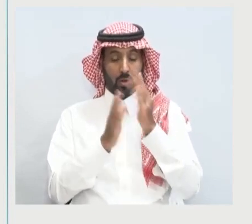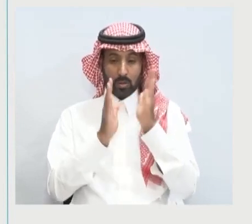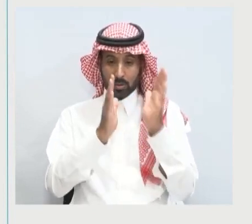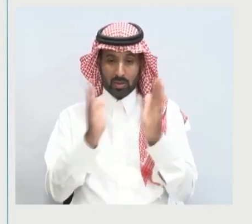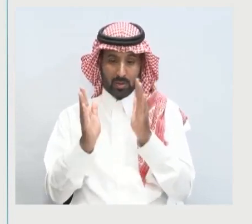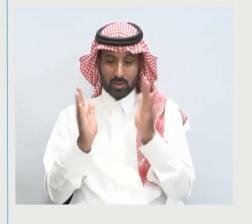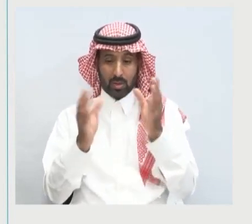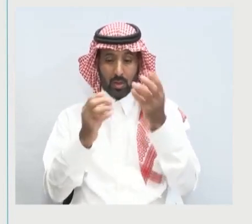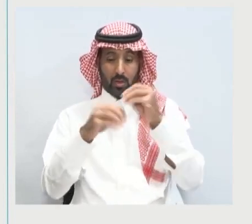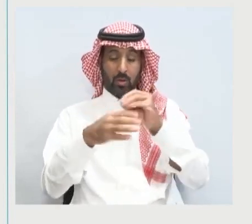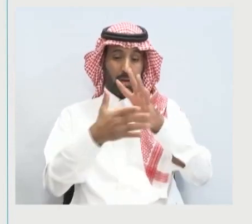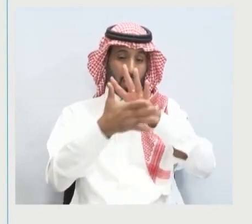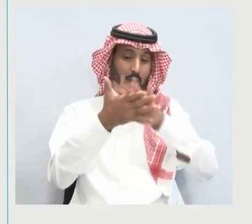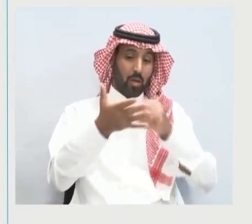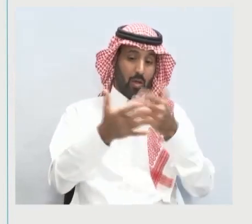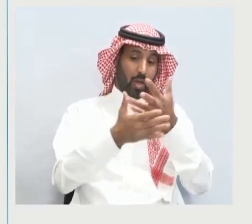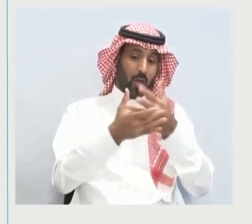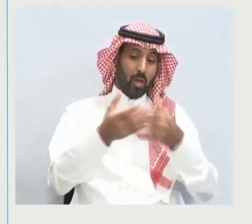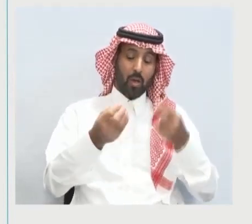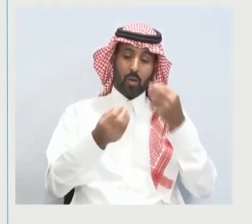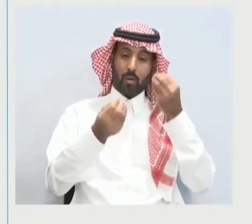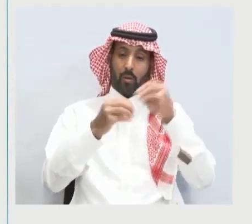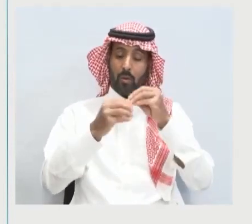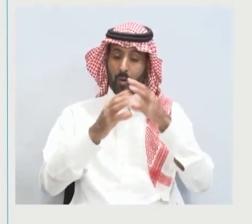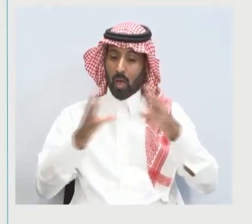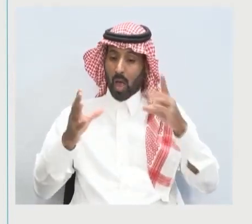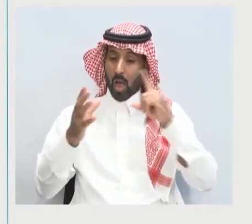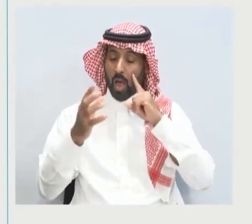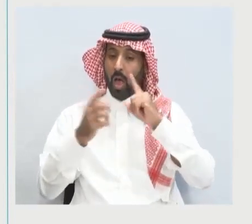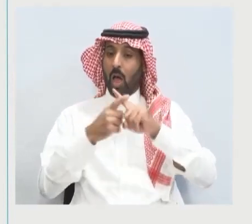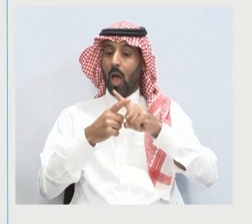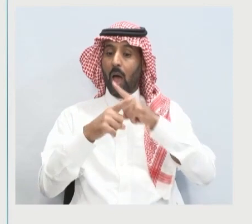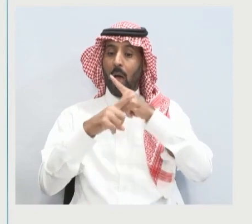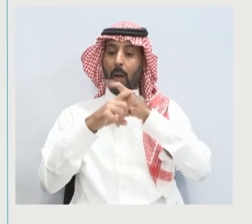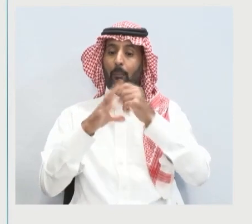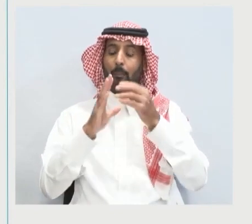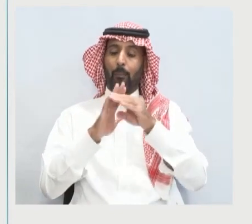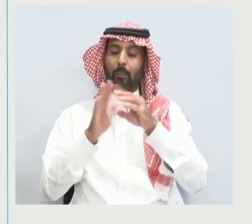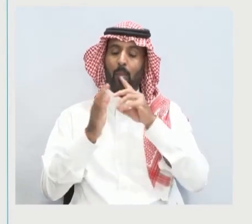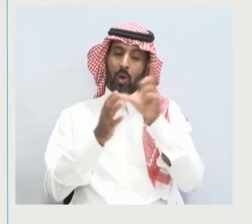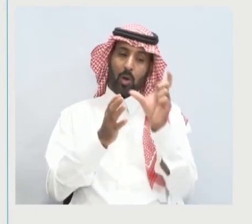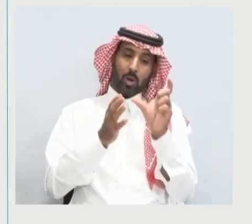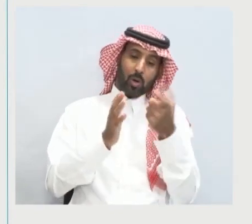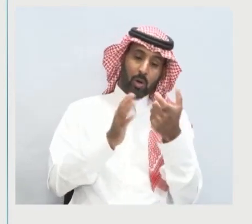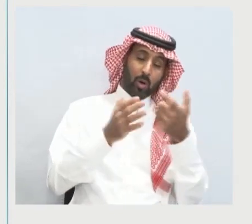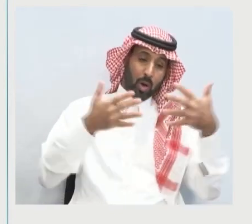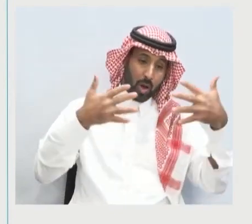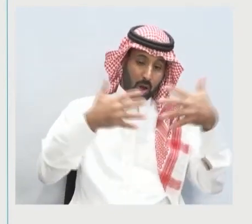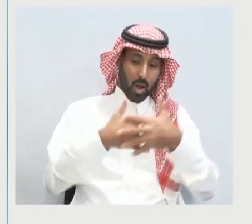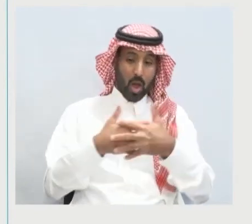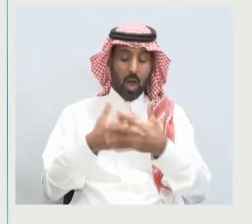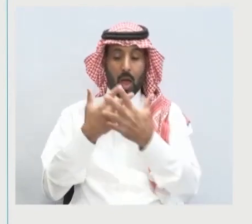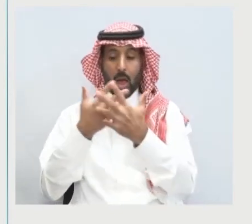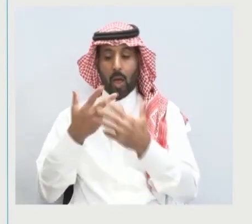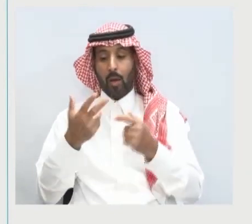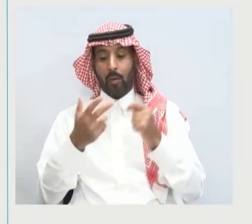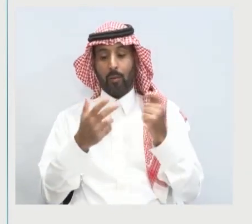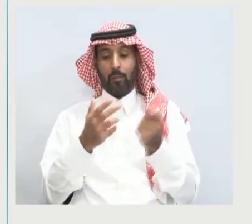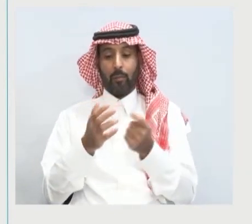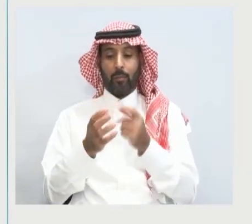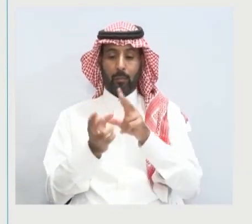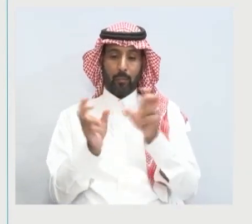او جداول البيانات بشكل اكبر عن طريق تطبيق التفاف النص ودمج الخلايا وتحرير خيارات